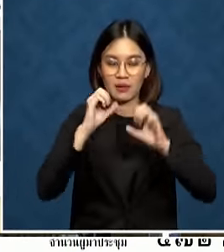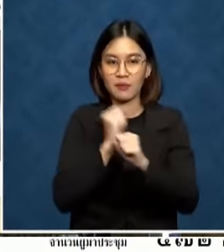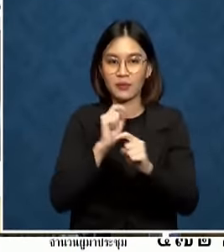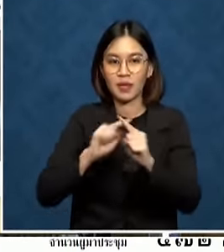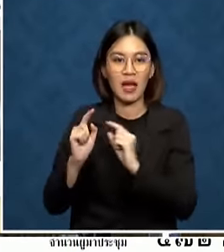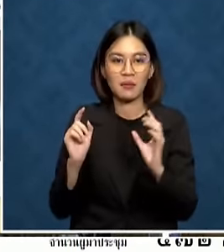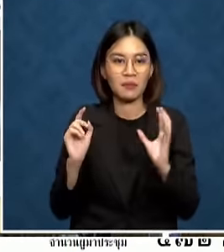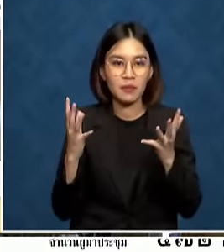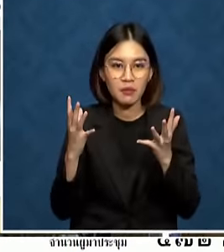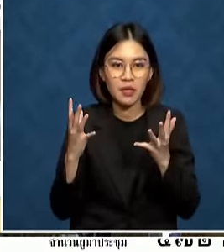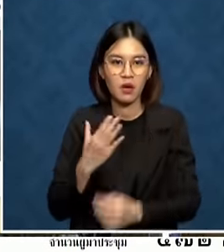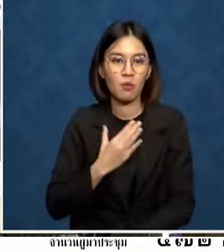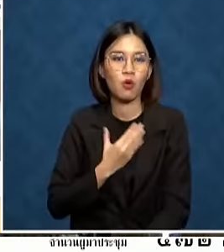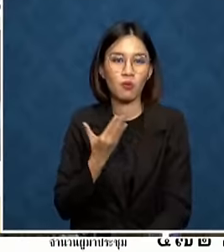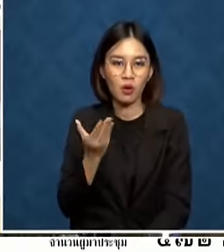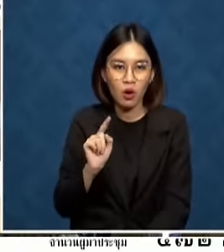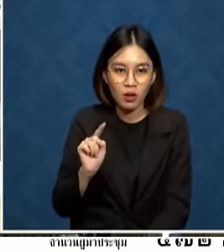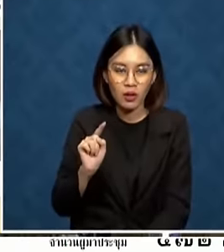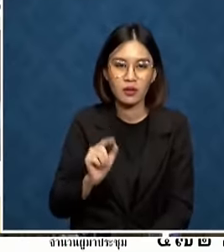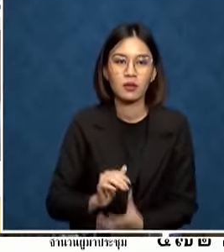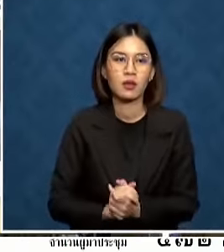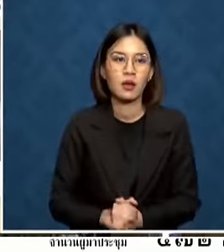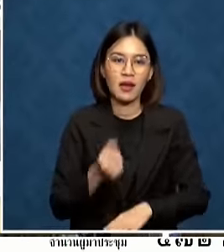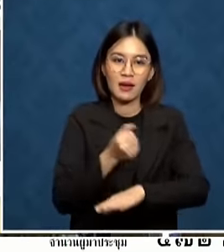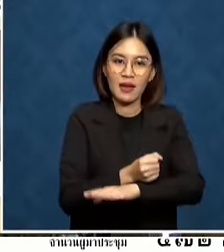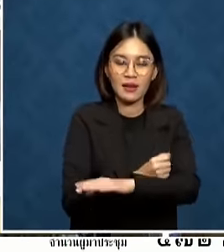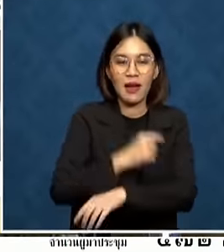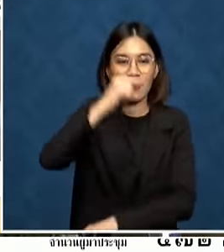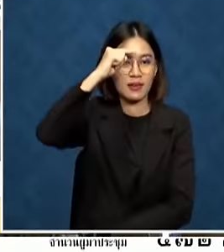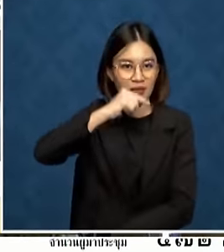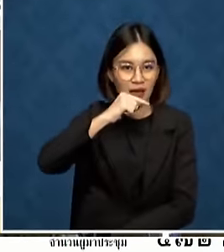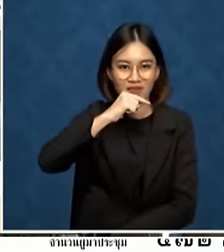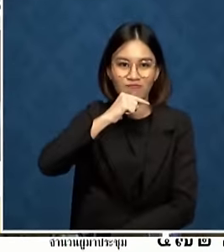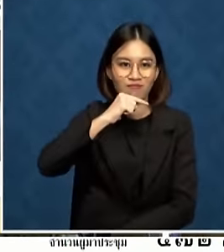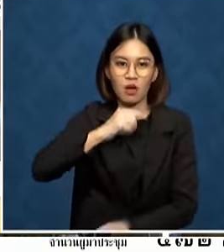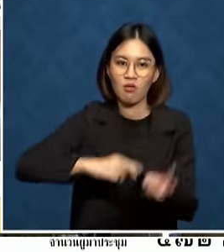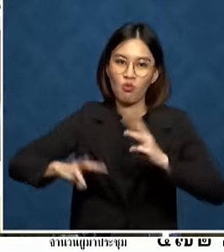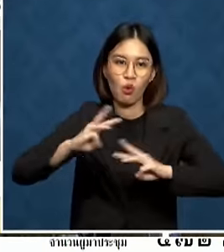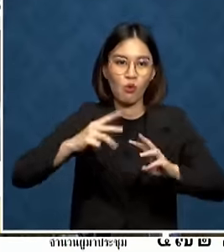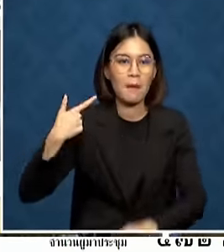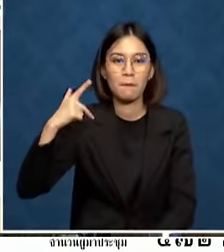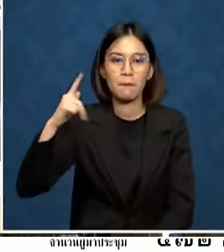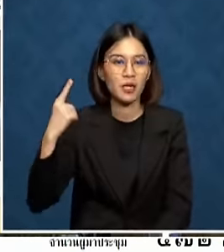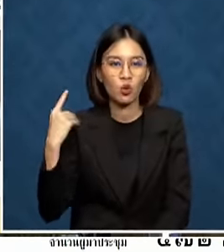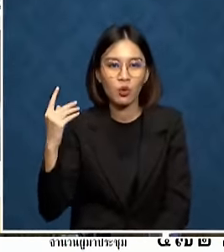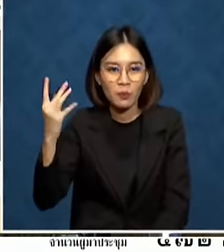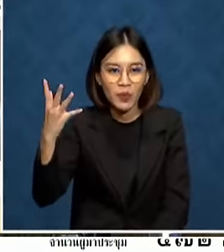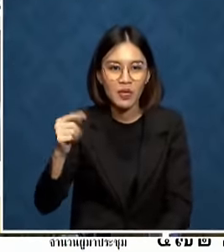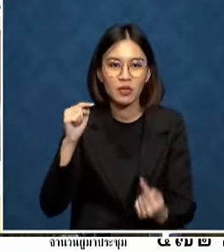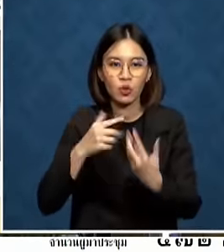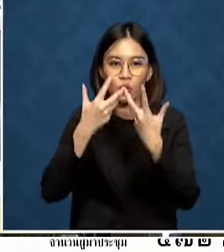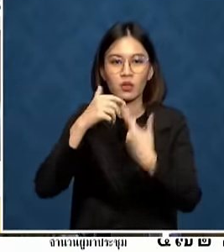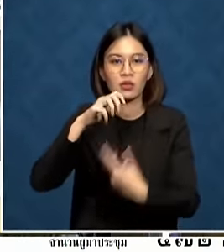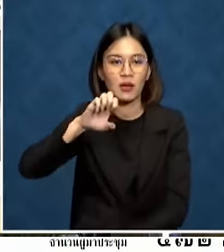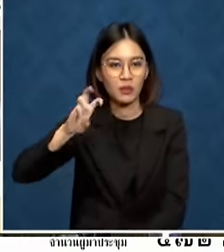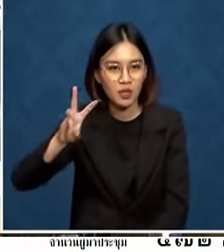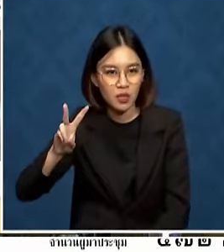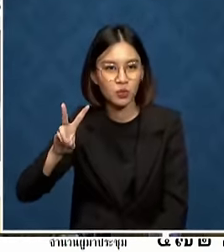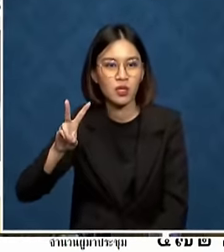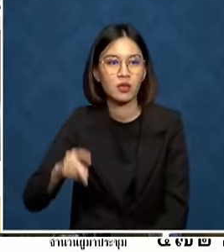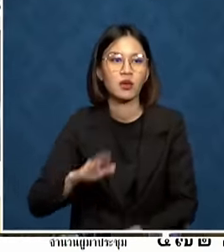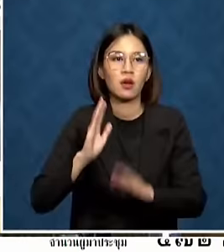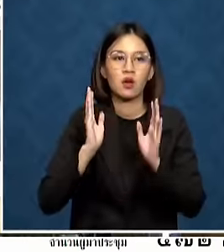ครับผมขอยืนยันว่าแรงงานไทยจะไม่ได้อะไรเลยจากการพัฒนาอุตสาหกรรมยานยนต์ EVมีผู้